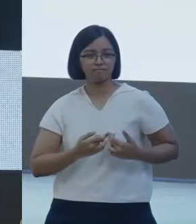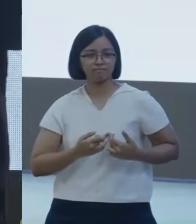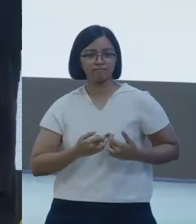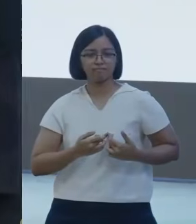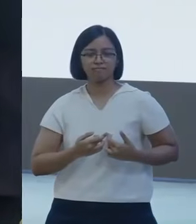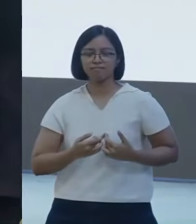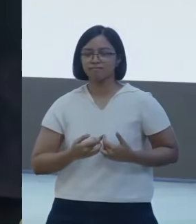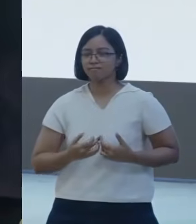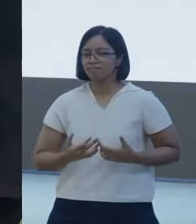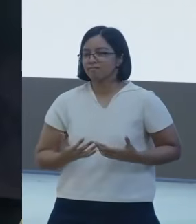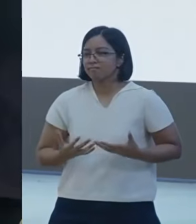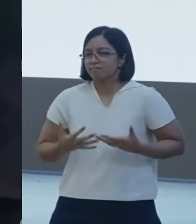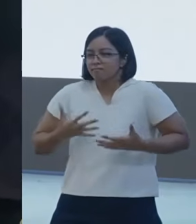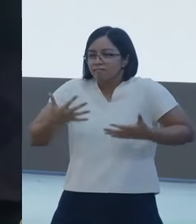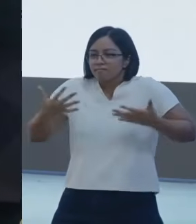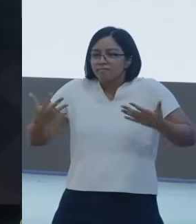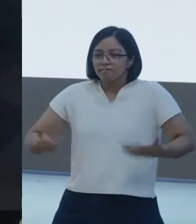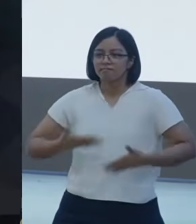maniwala.